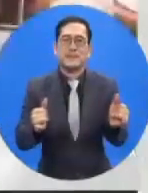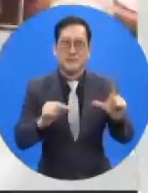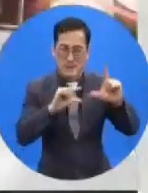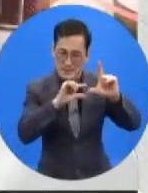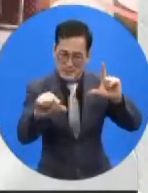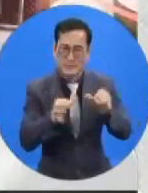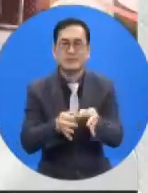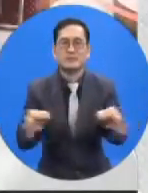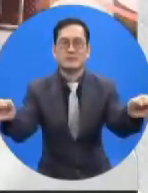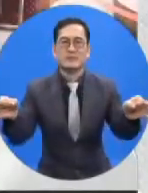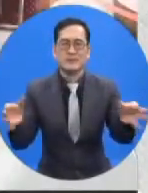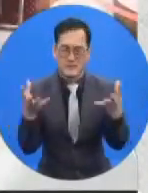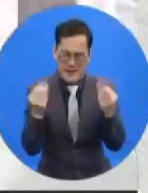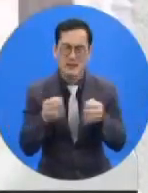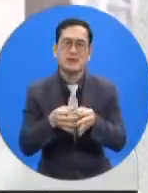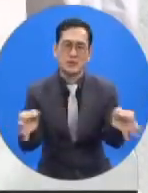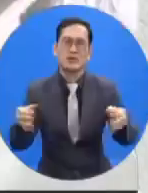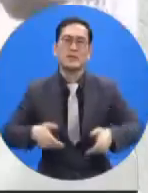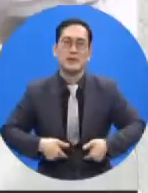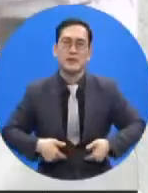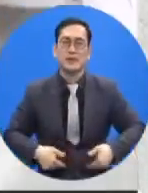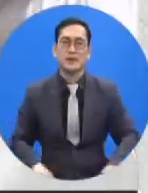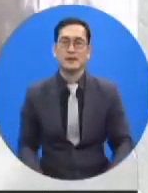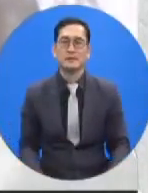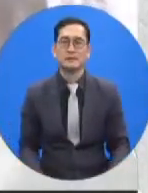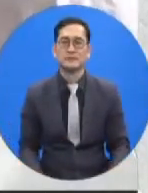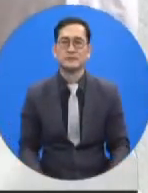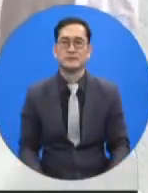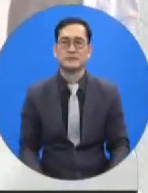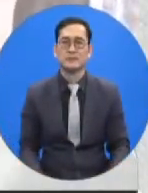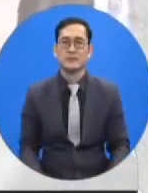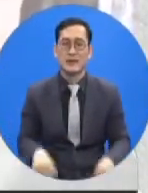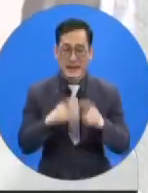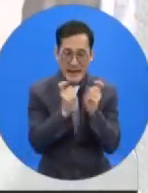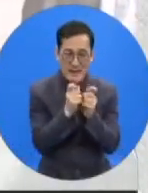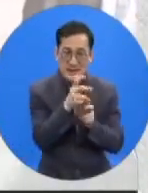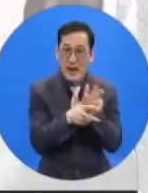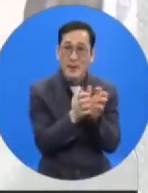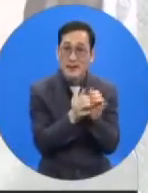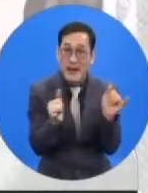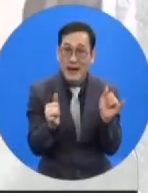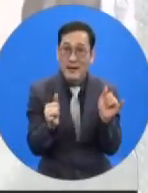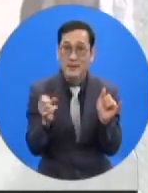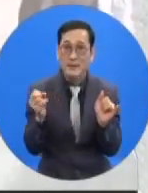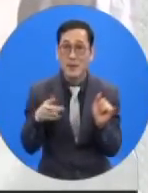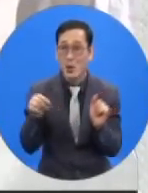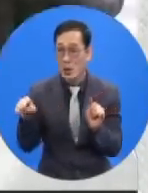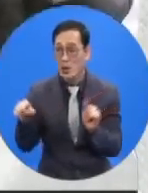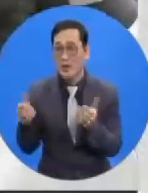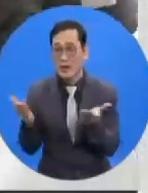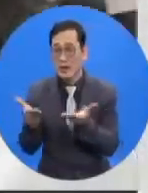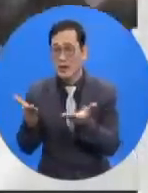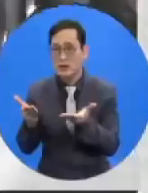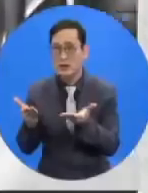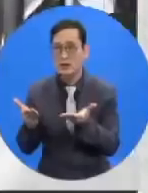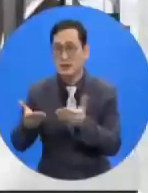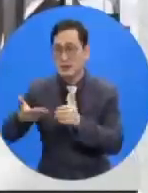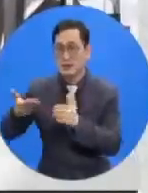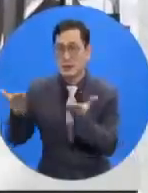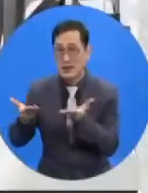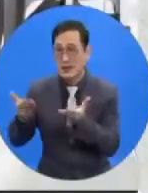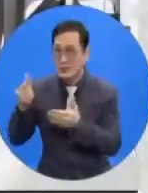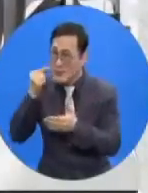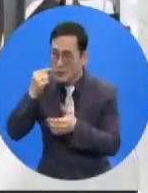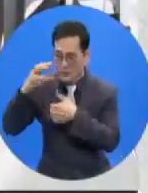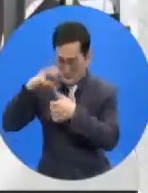자영업자 소상공인들처럼 정말 한 달, 두 달을 버티기 힘든 상황들 이런 상황들이 속출하게 되면